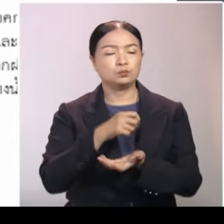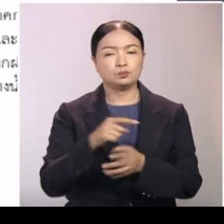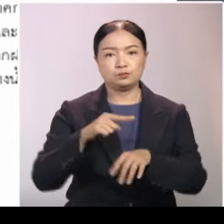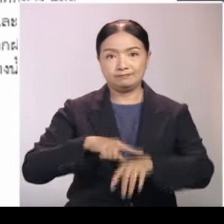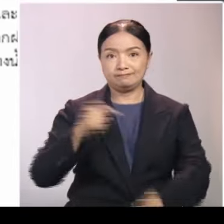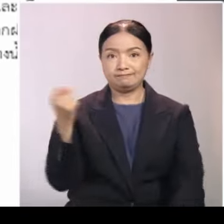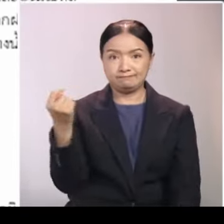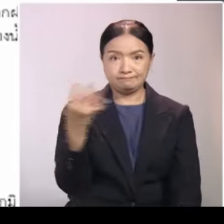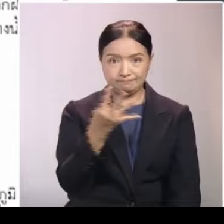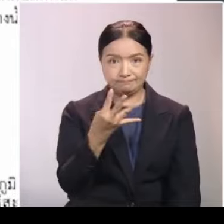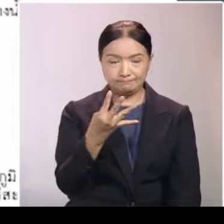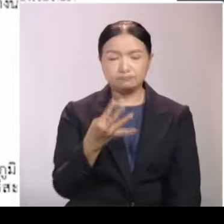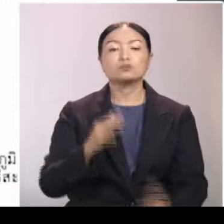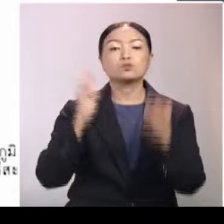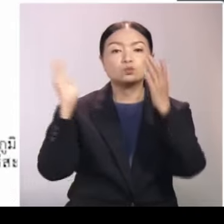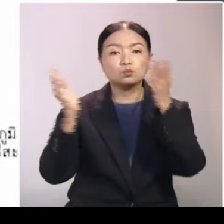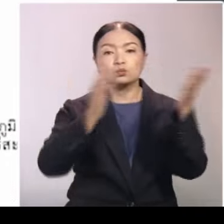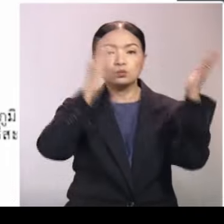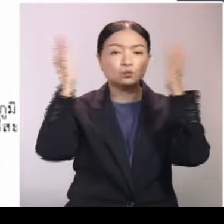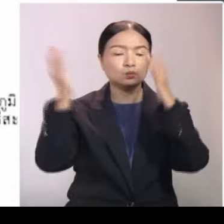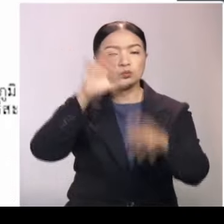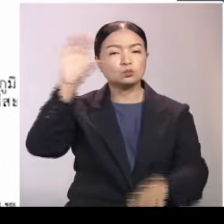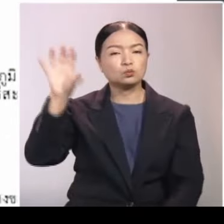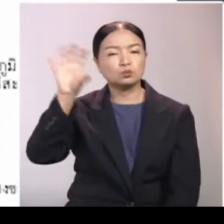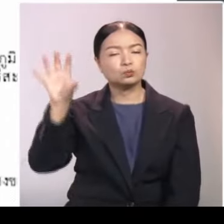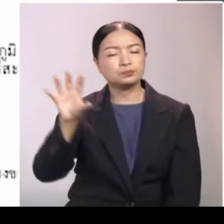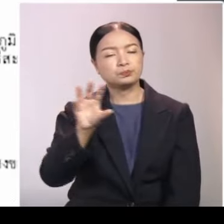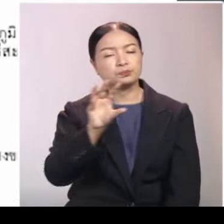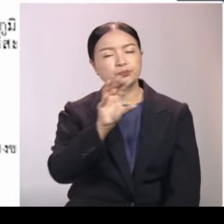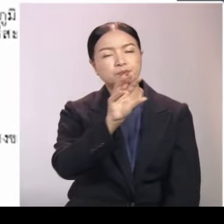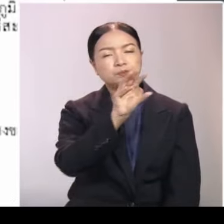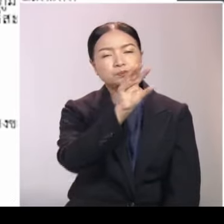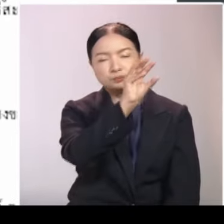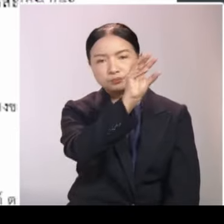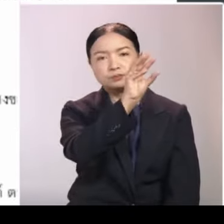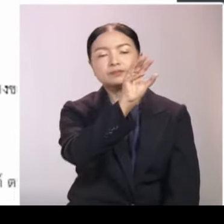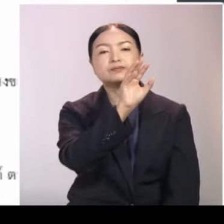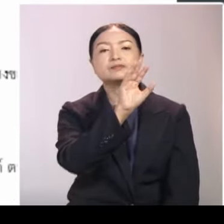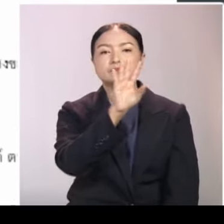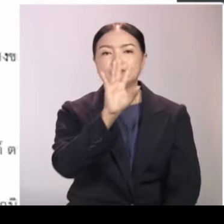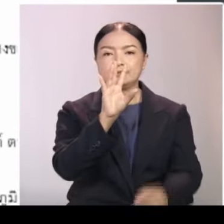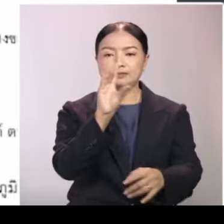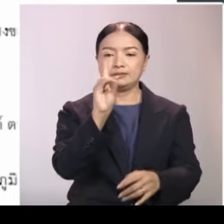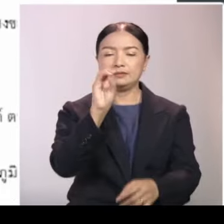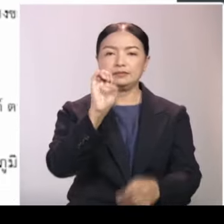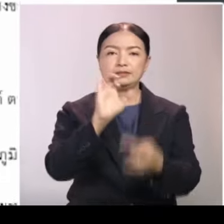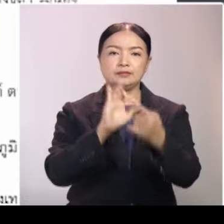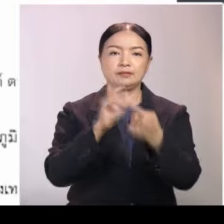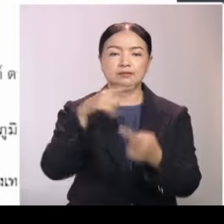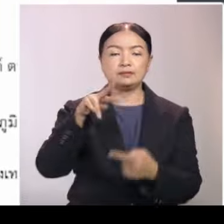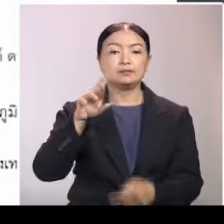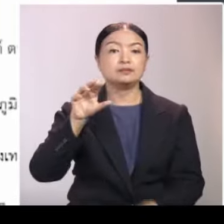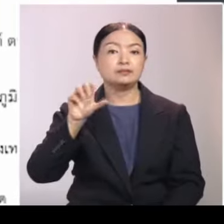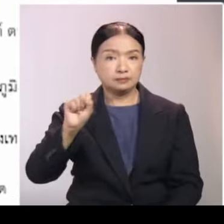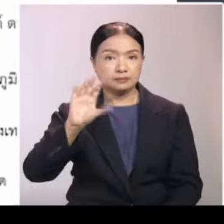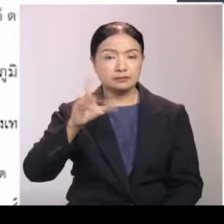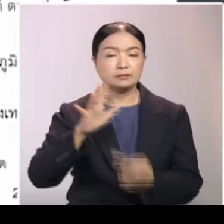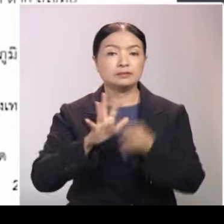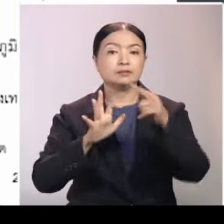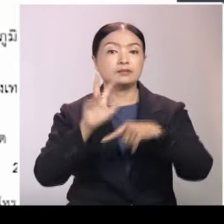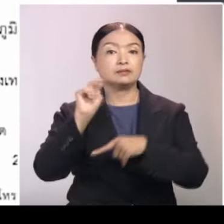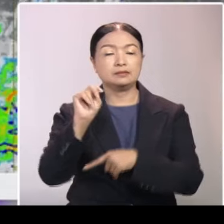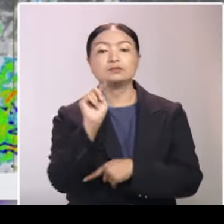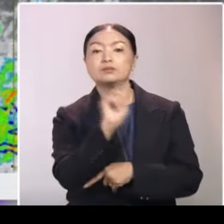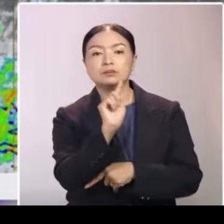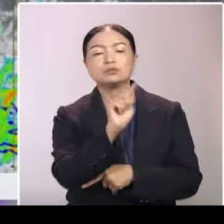ผ่านมานะฮพายุโซนร้อนซูริกอ่อนกำลังลงเป็นพายุดีเปรสชั่นแล้วนะครับที่บริเวณแขวงคำม่วนสปป